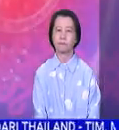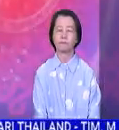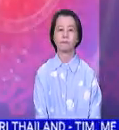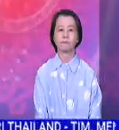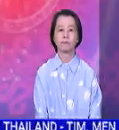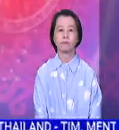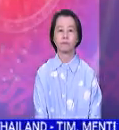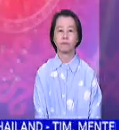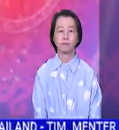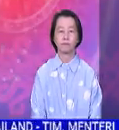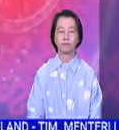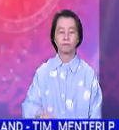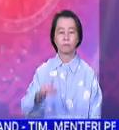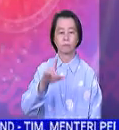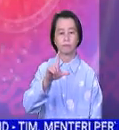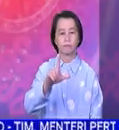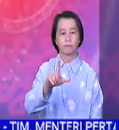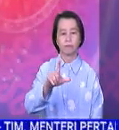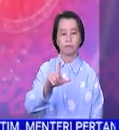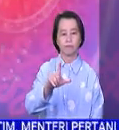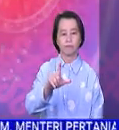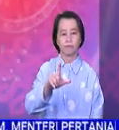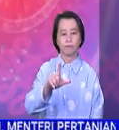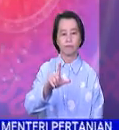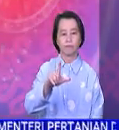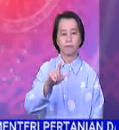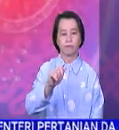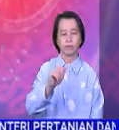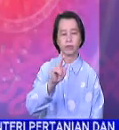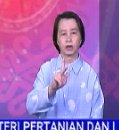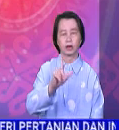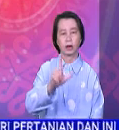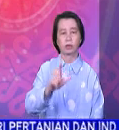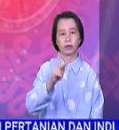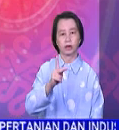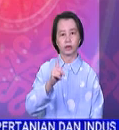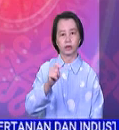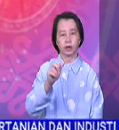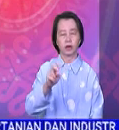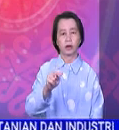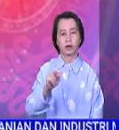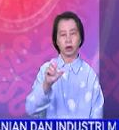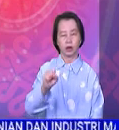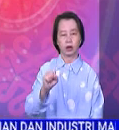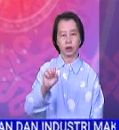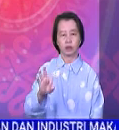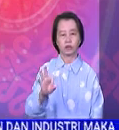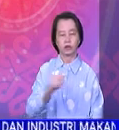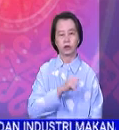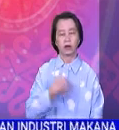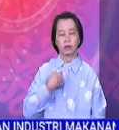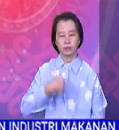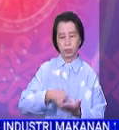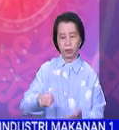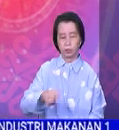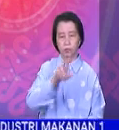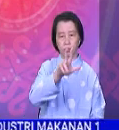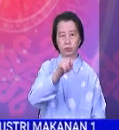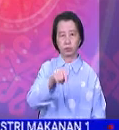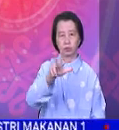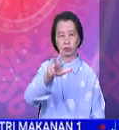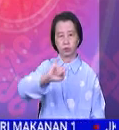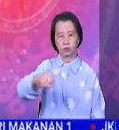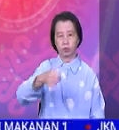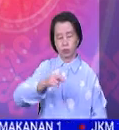RTM lembaga kemajuan tanah negeri Sabah lktns membelanja rm2.3 juta bagi